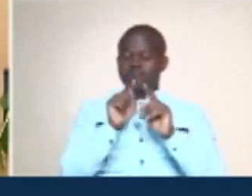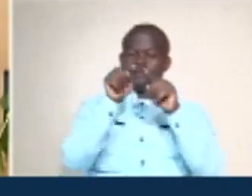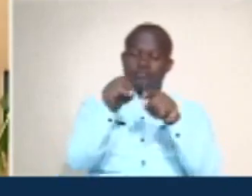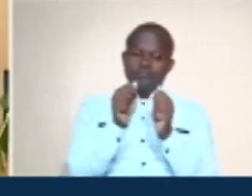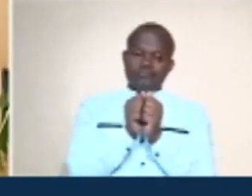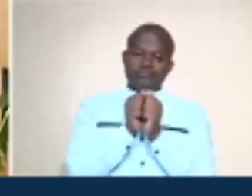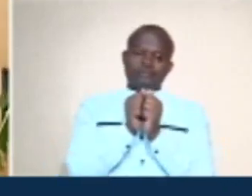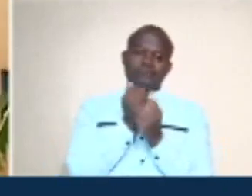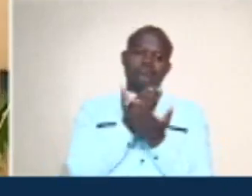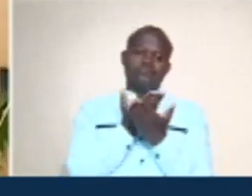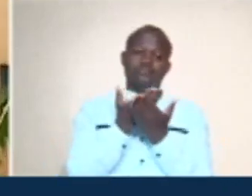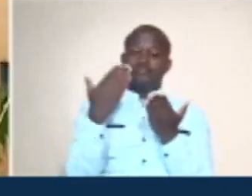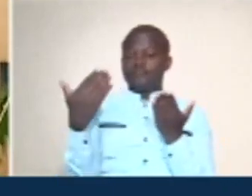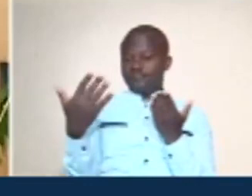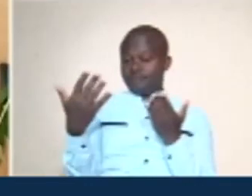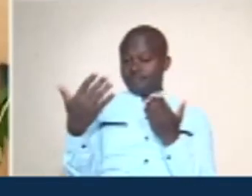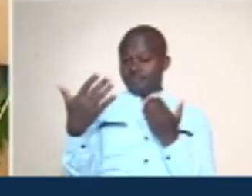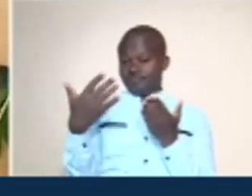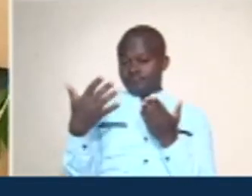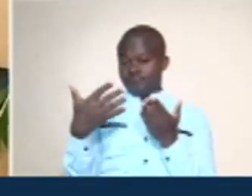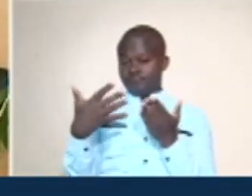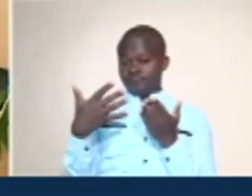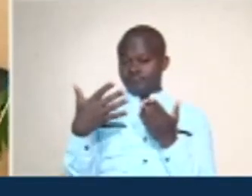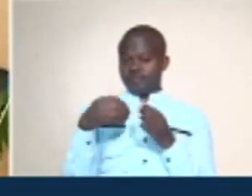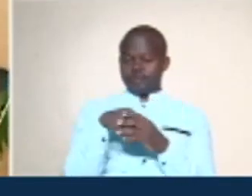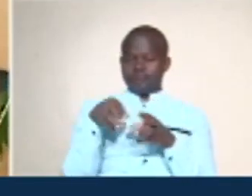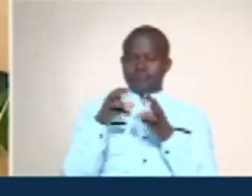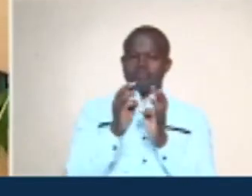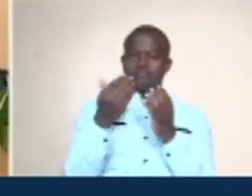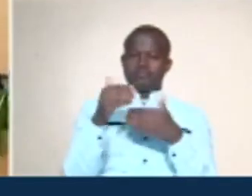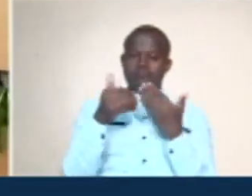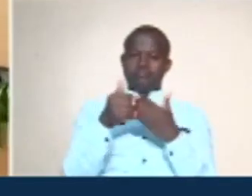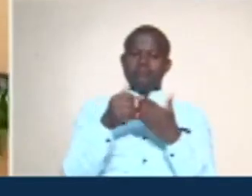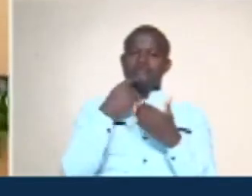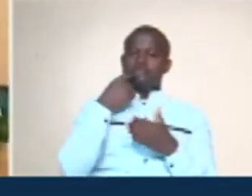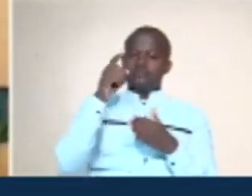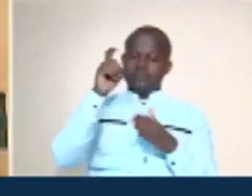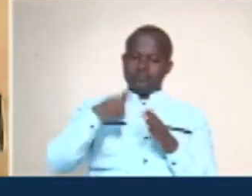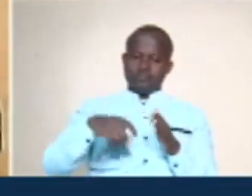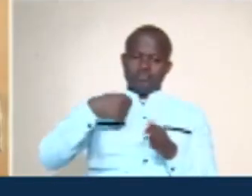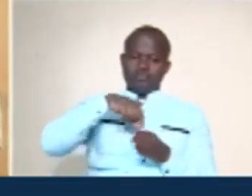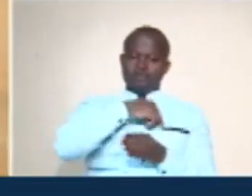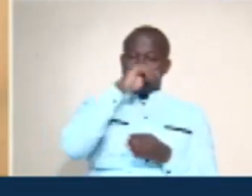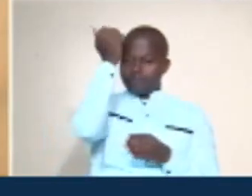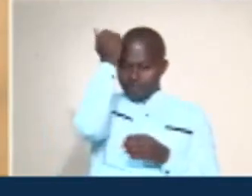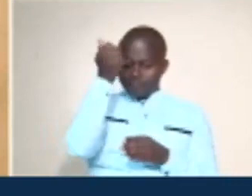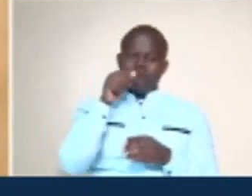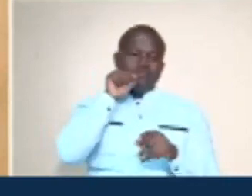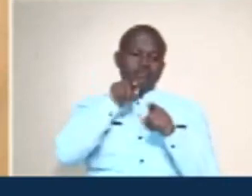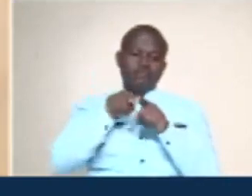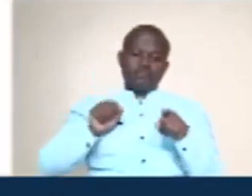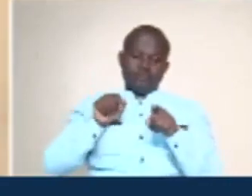Turagenda ubwo batwatse impapuro ngo yuko urwo rupapuro ngomba kuba ari jyewe wishingira abo bavandimwe